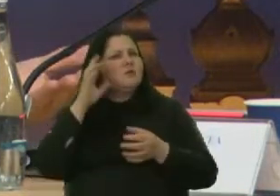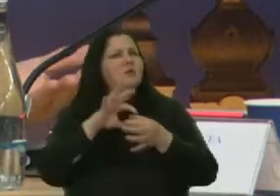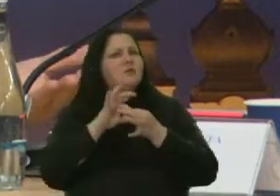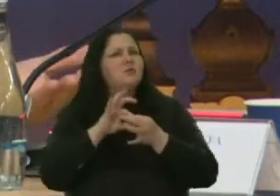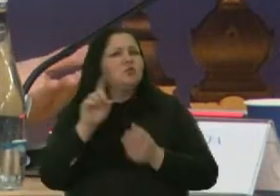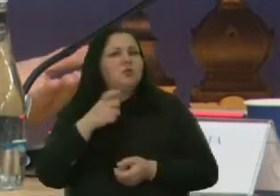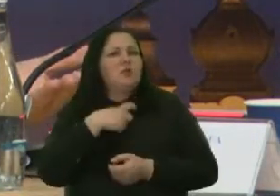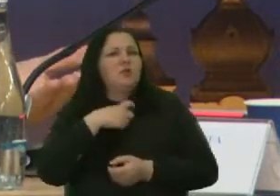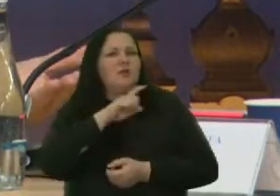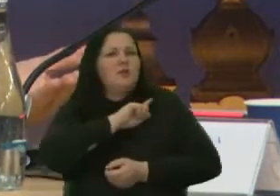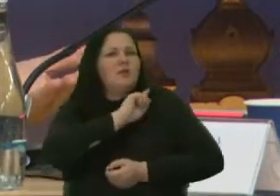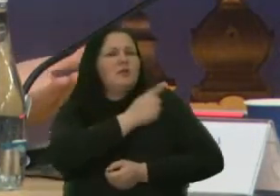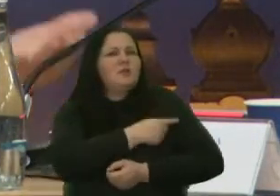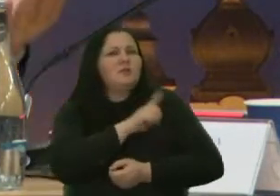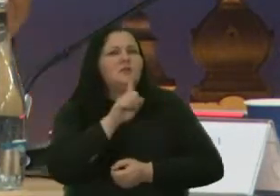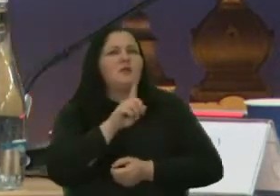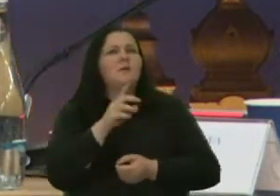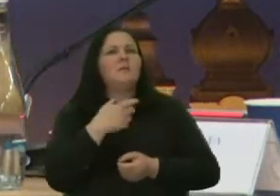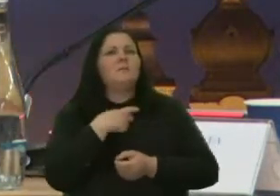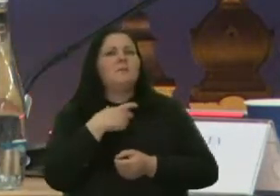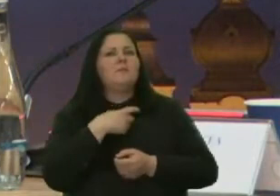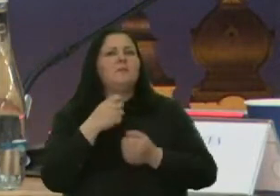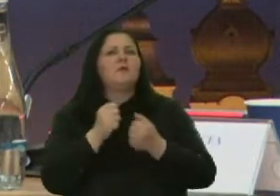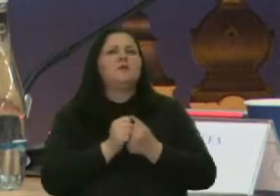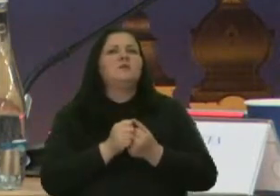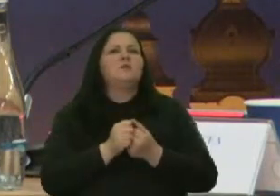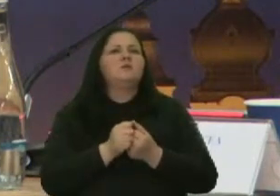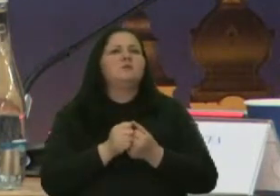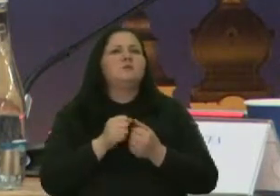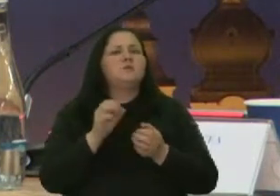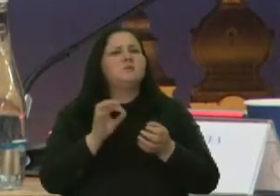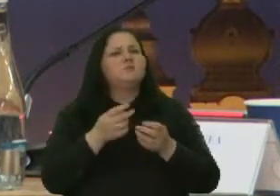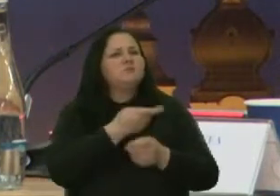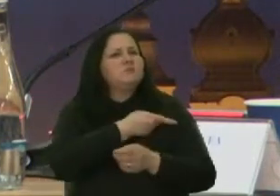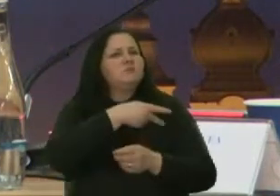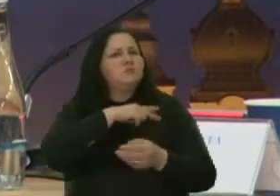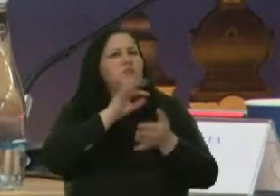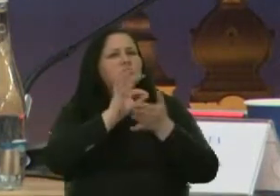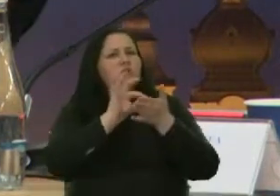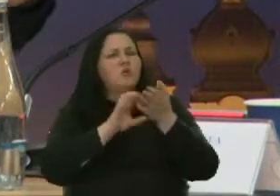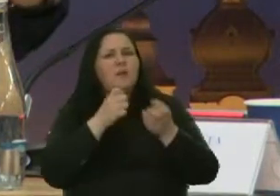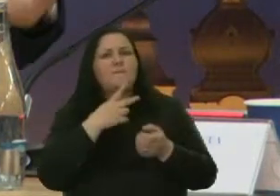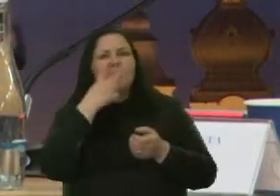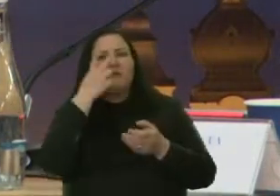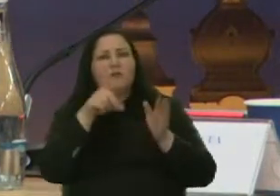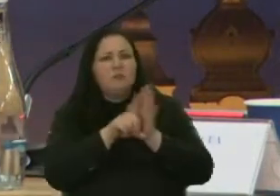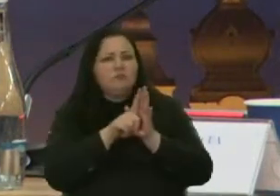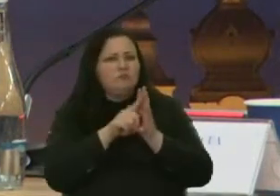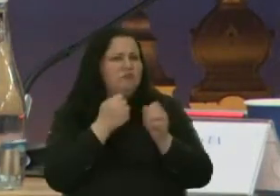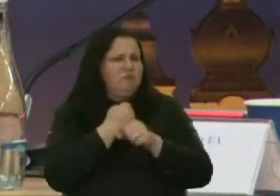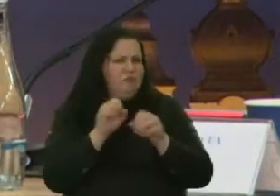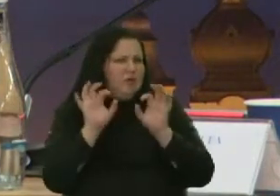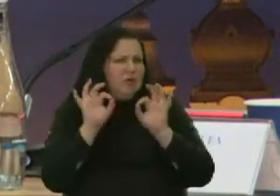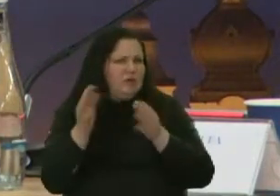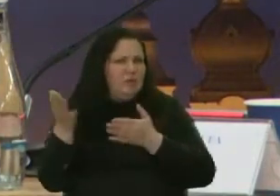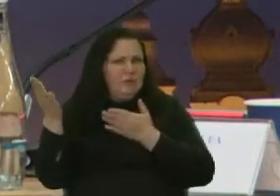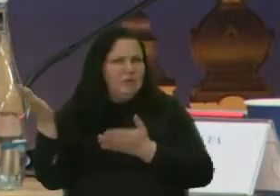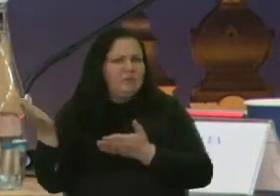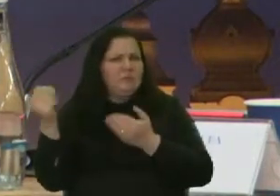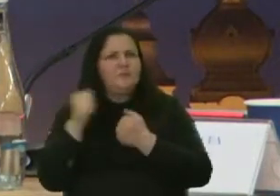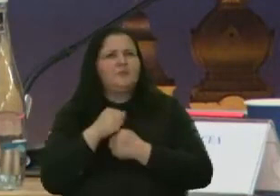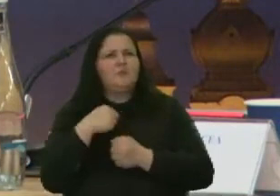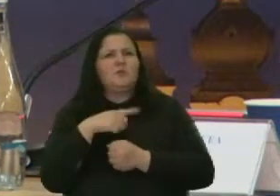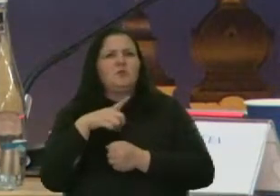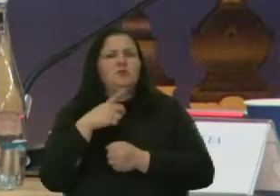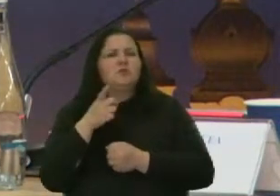incapacitatea de a putea să gestionați aplicarea unei prevederi legale asta o faceți foarte bine Treaba voastră Nu nu sunt